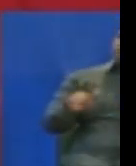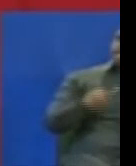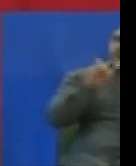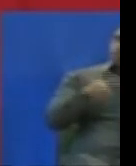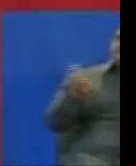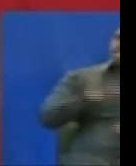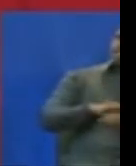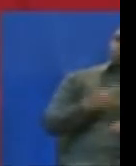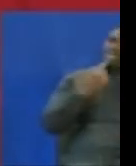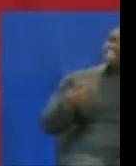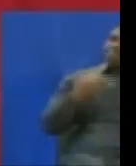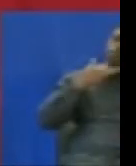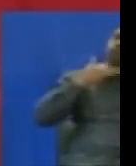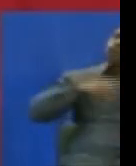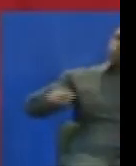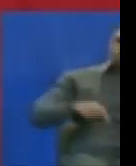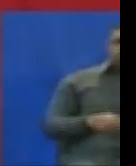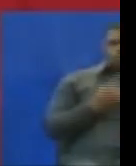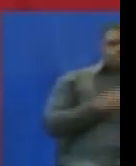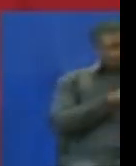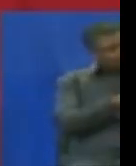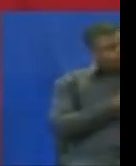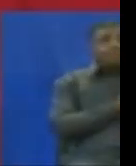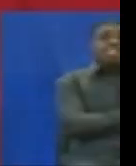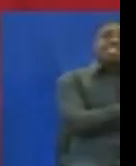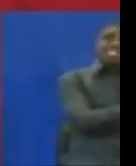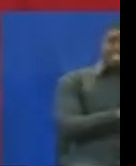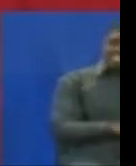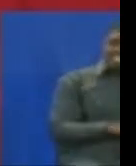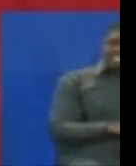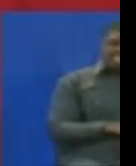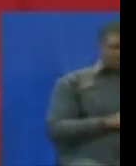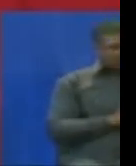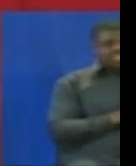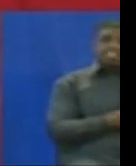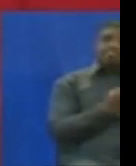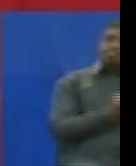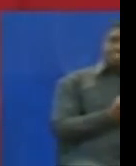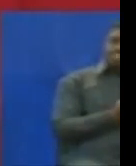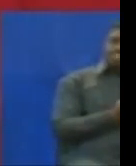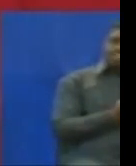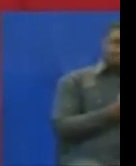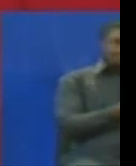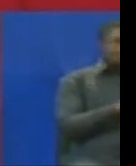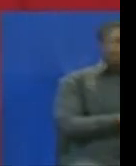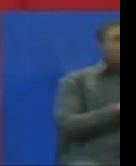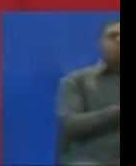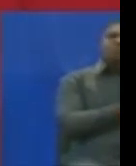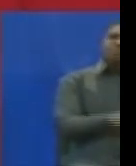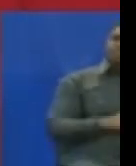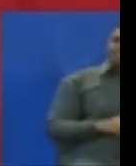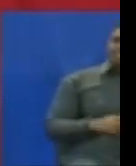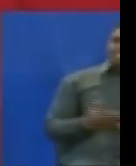wanakudanganya. Kwa sababu wataalamu walisema ile meli ina injini mbili. Injini moja mbovu kabisa.